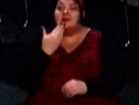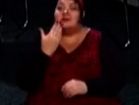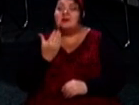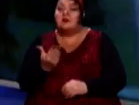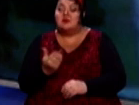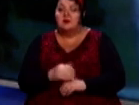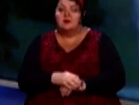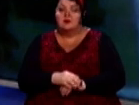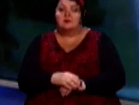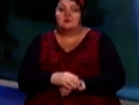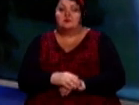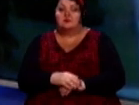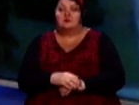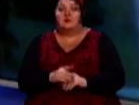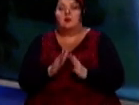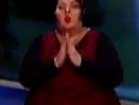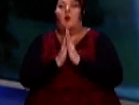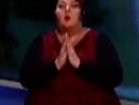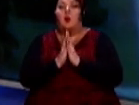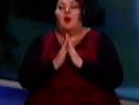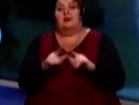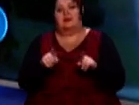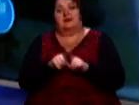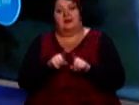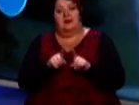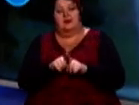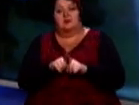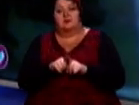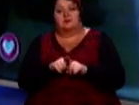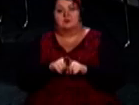Так. І прохання таке.